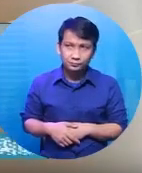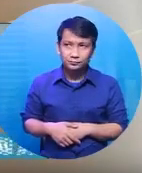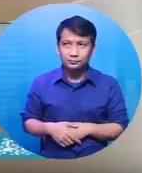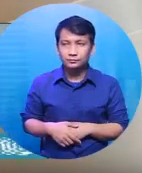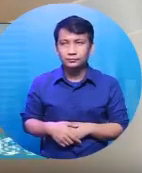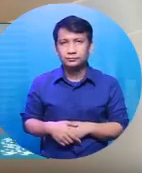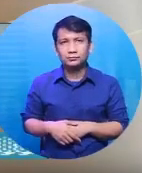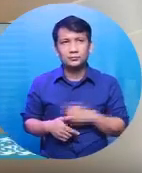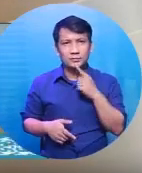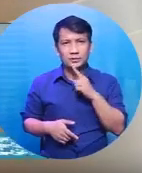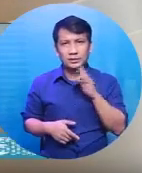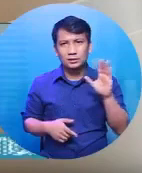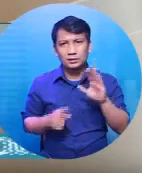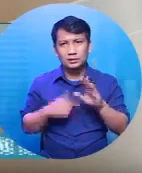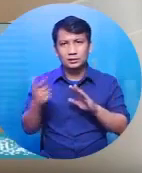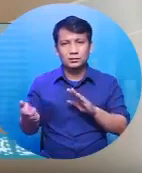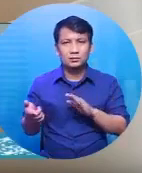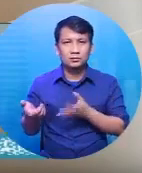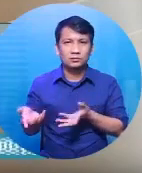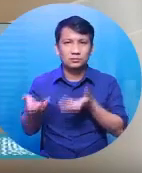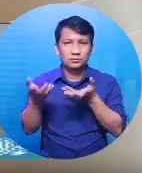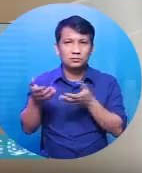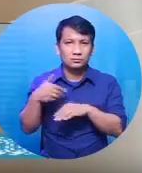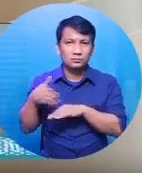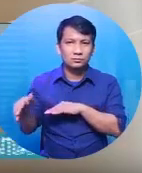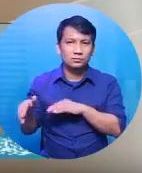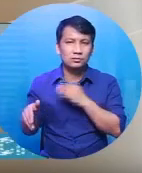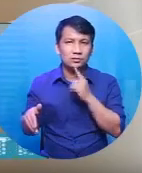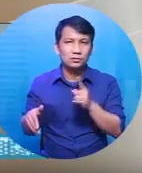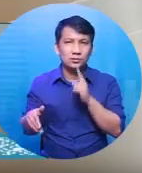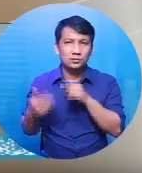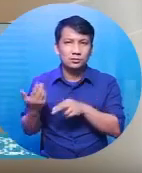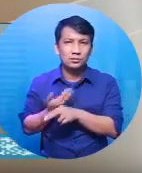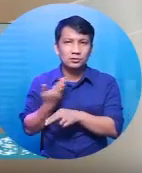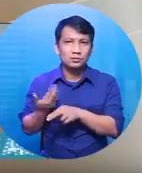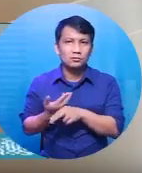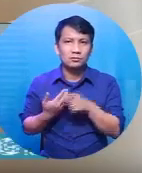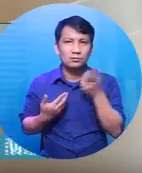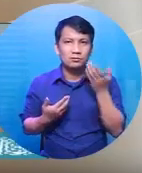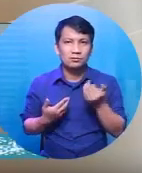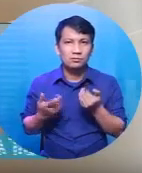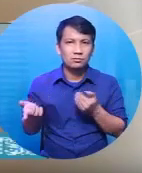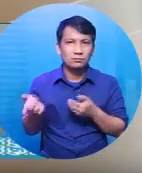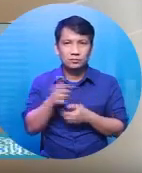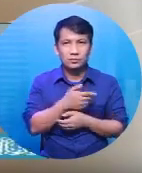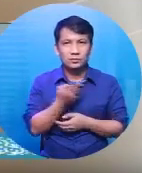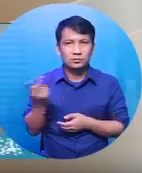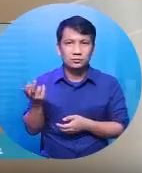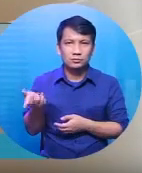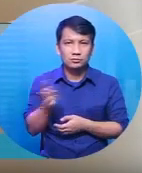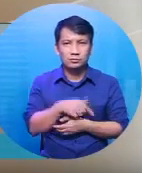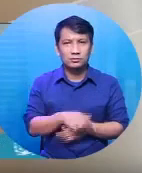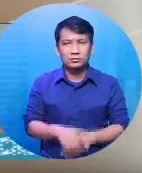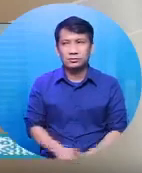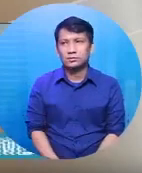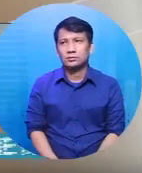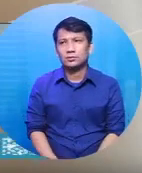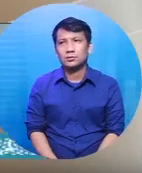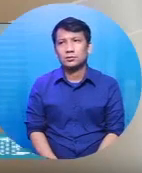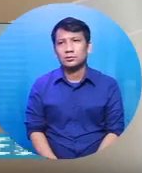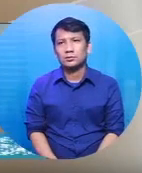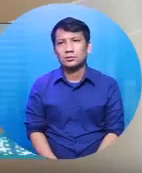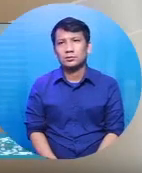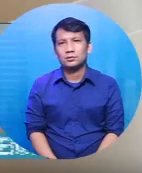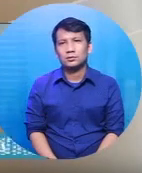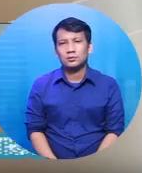Magkano naman ikukumit mo? Kasi sinanay talaga, gusto niya may padala ka. Regular. Magkano naman ikukumit mo? Bahala kayo mag-usap mag-ina. Sir, hindi ko po kaya ng buwan